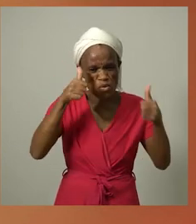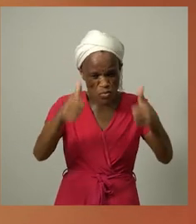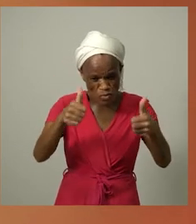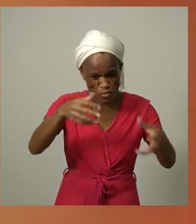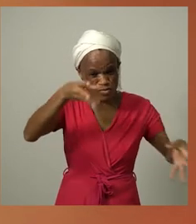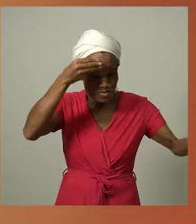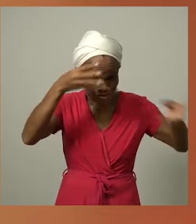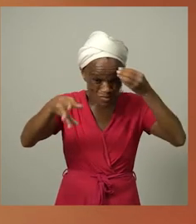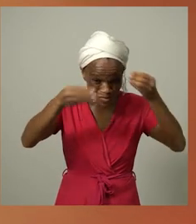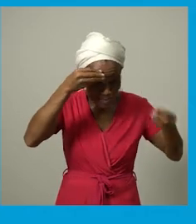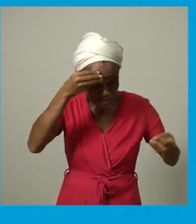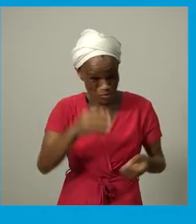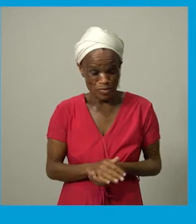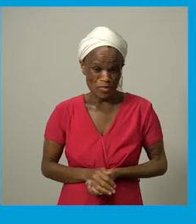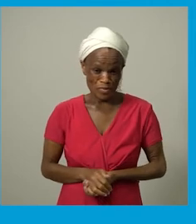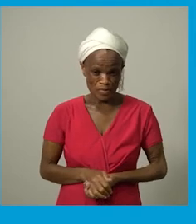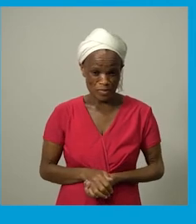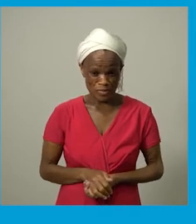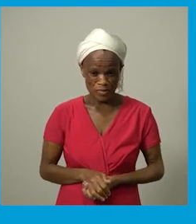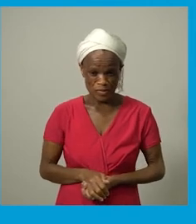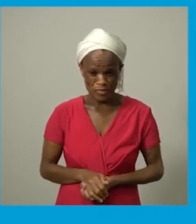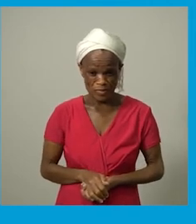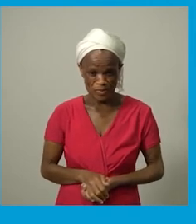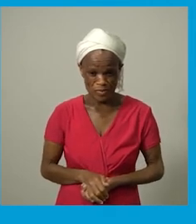olukulona olu-right.